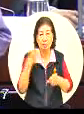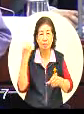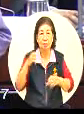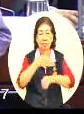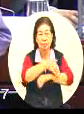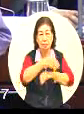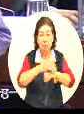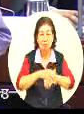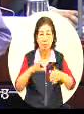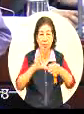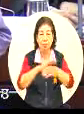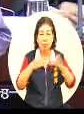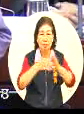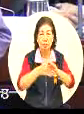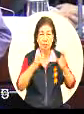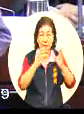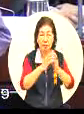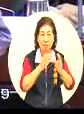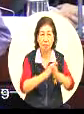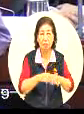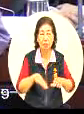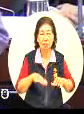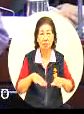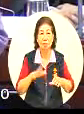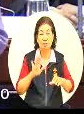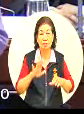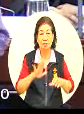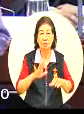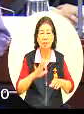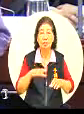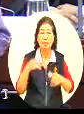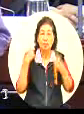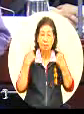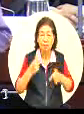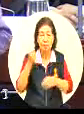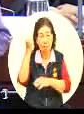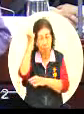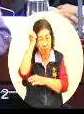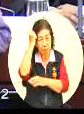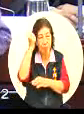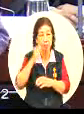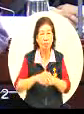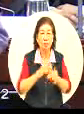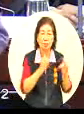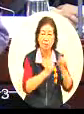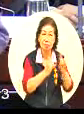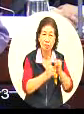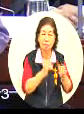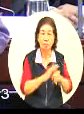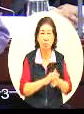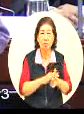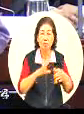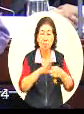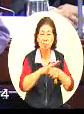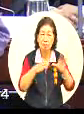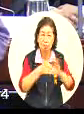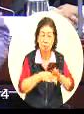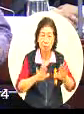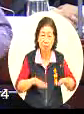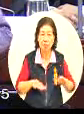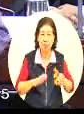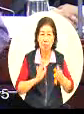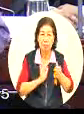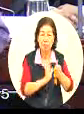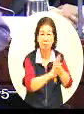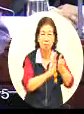文化局能够跟原住户，包括现在文化局在推动，能